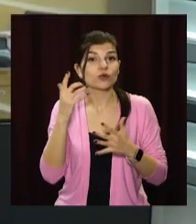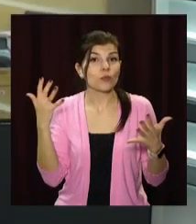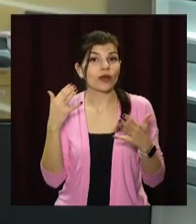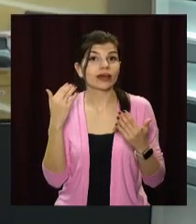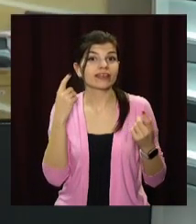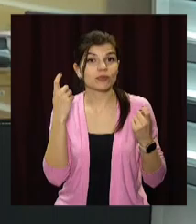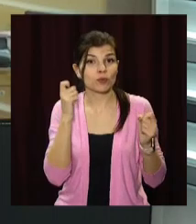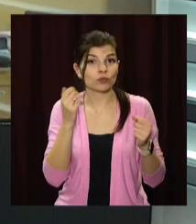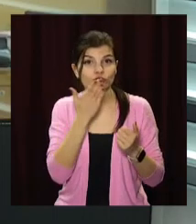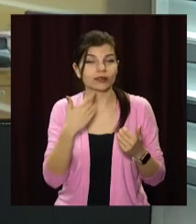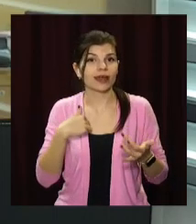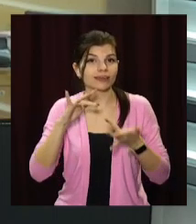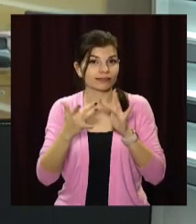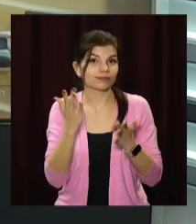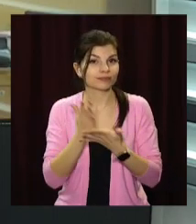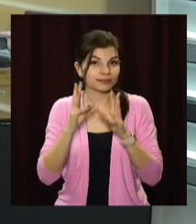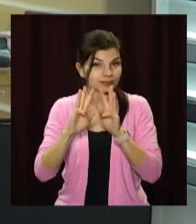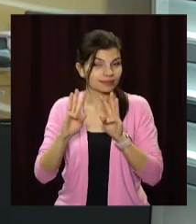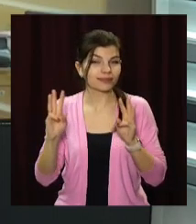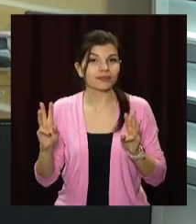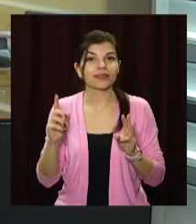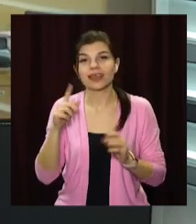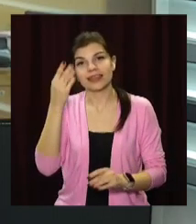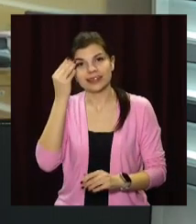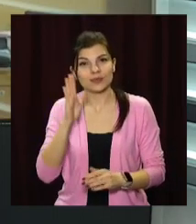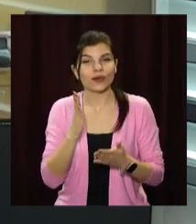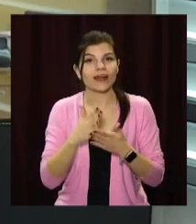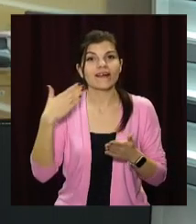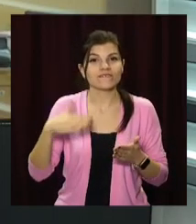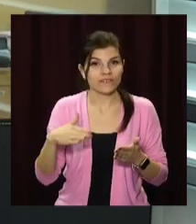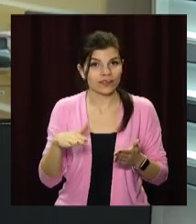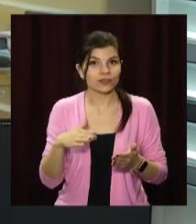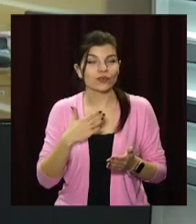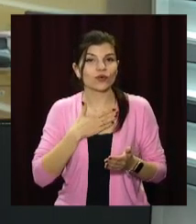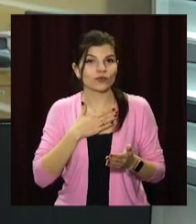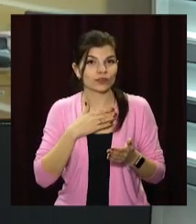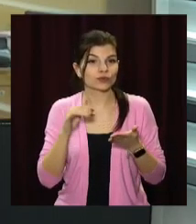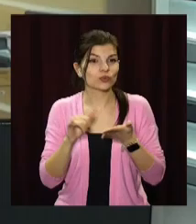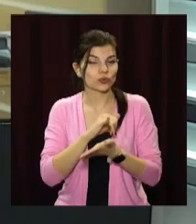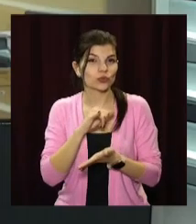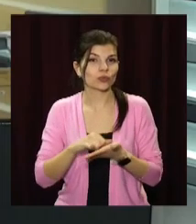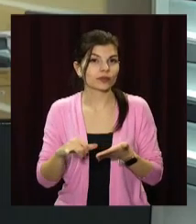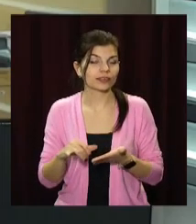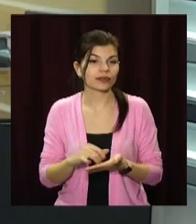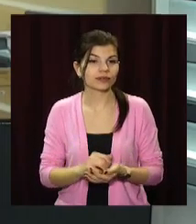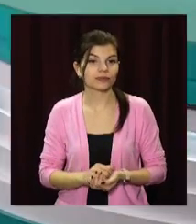зможете прочитати на нашому сайті opintv.media. Не забувайте і про сюжети в соціальних мережах і на нашому